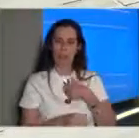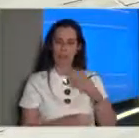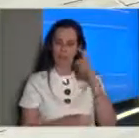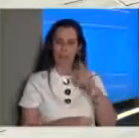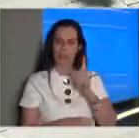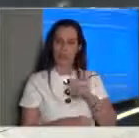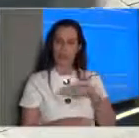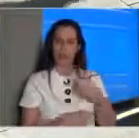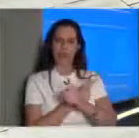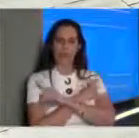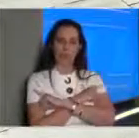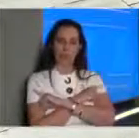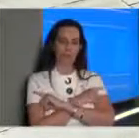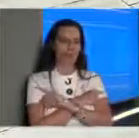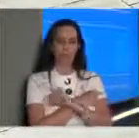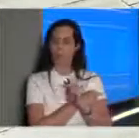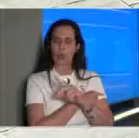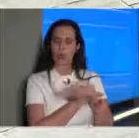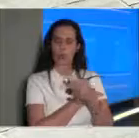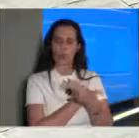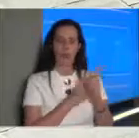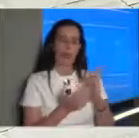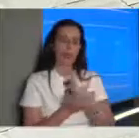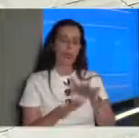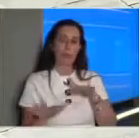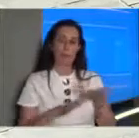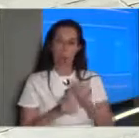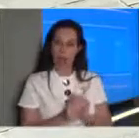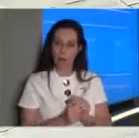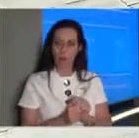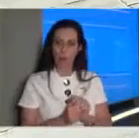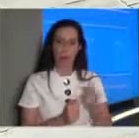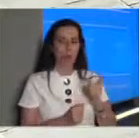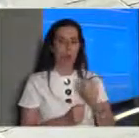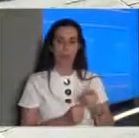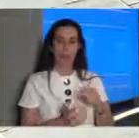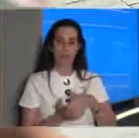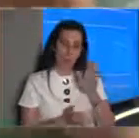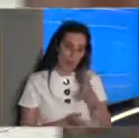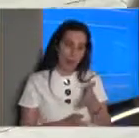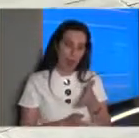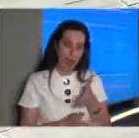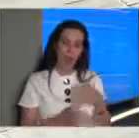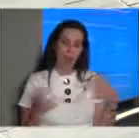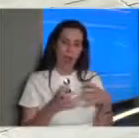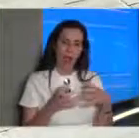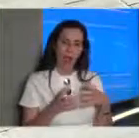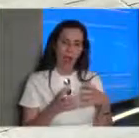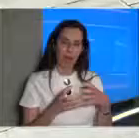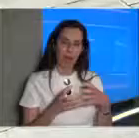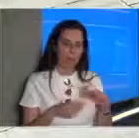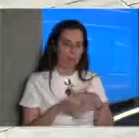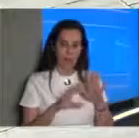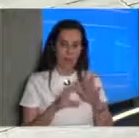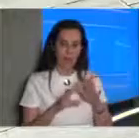חושב שהוא צריך להיות נוטרלי. הוא לא צריך להיות להכתיב לממשלה. הוא לא צריך, כי גם ככה העם מפוברק, סלח